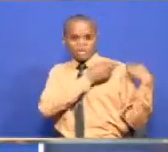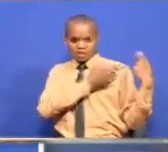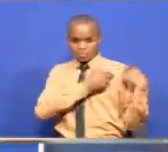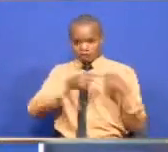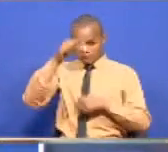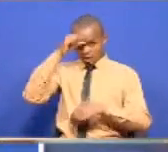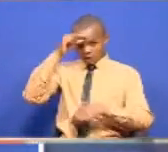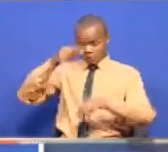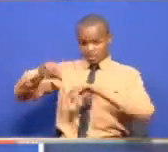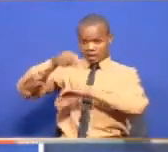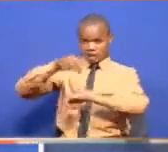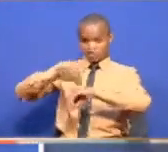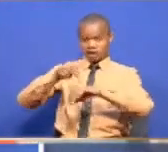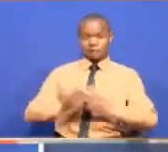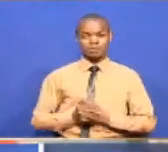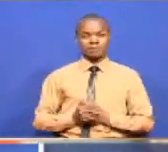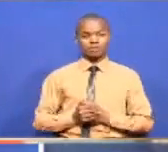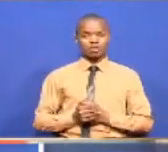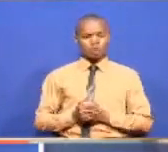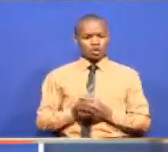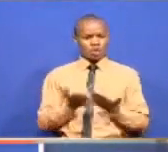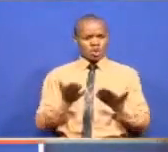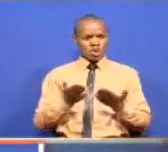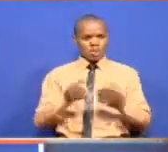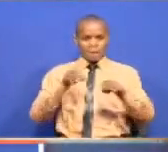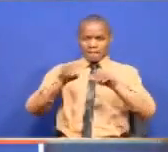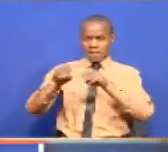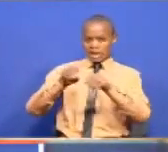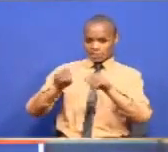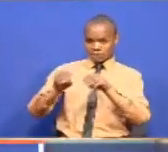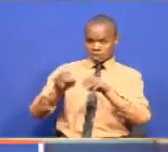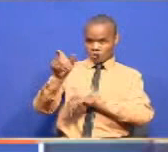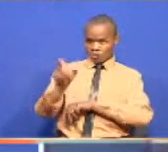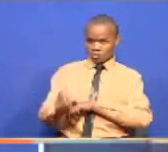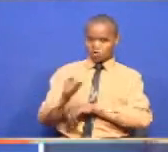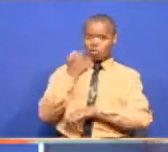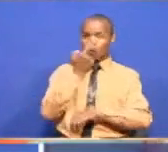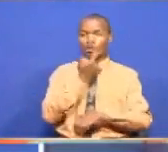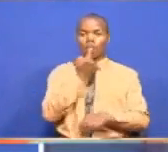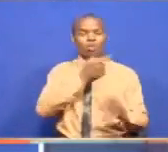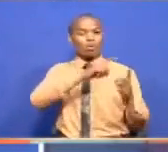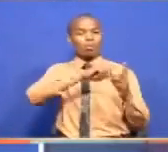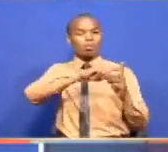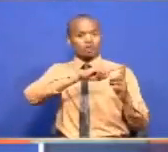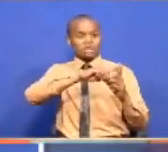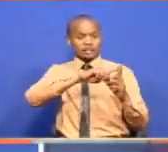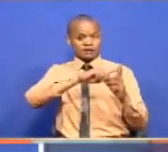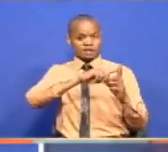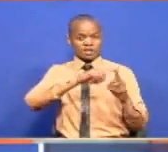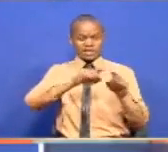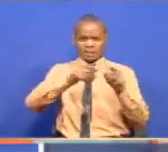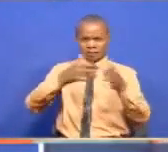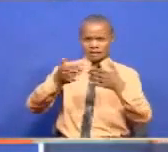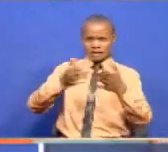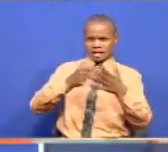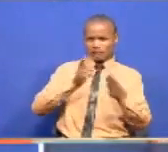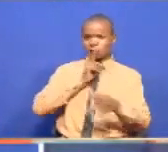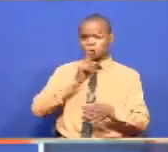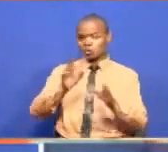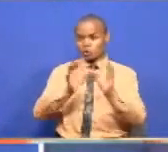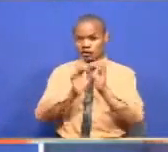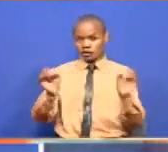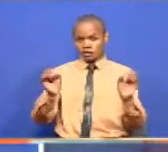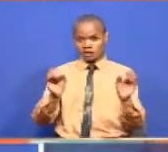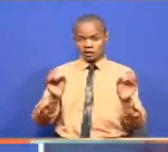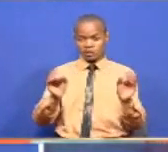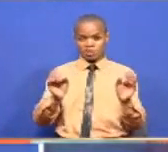The cost of management of somebody who tests positive for COVID, who is basically asymptomatic per day, is about 21,300